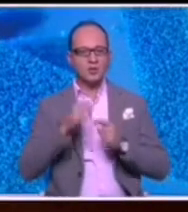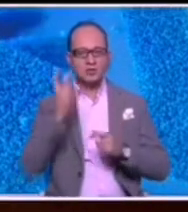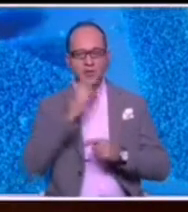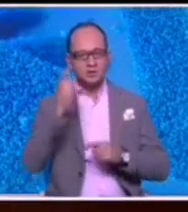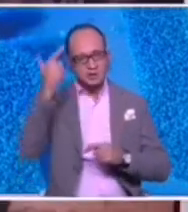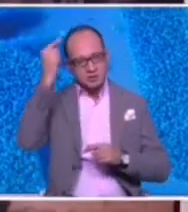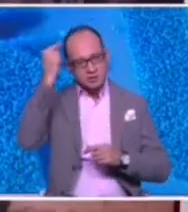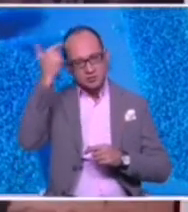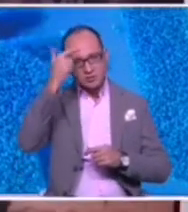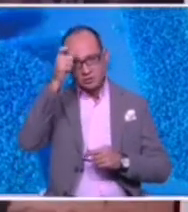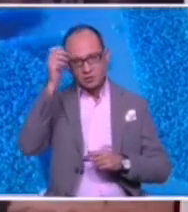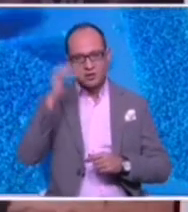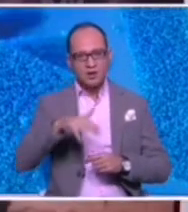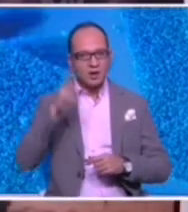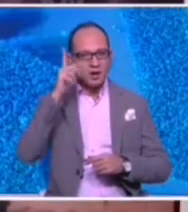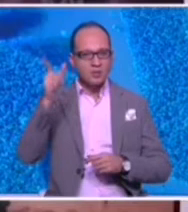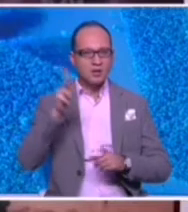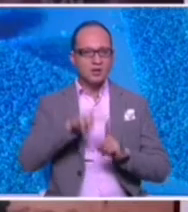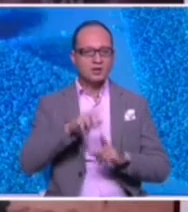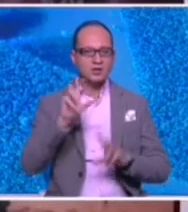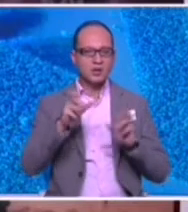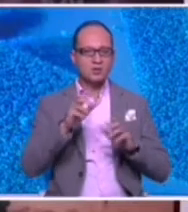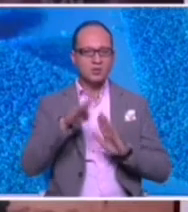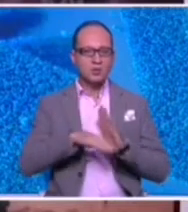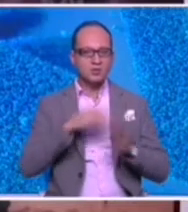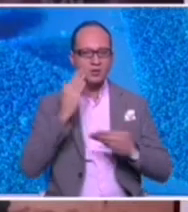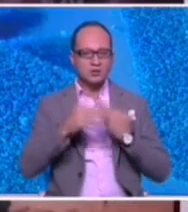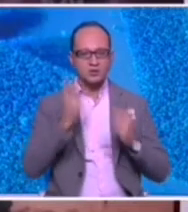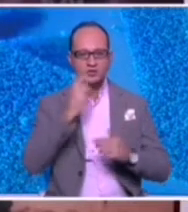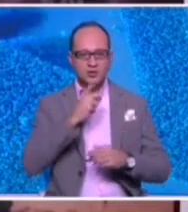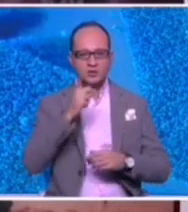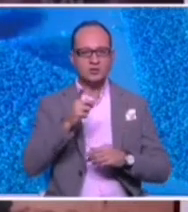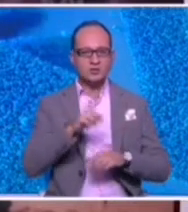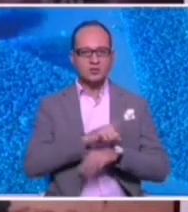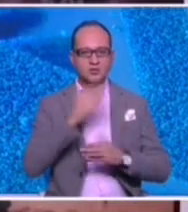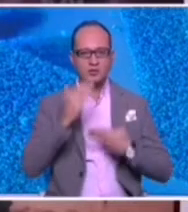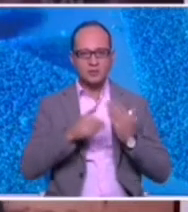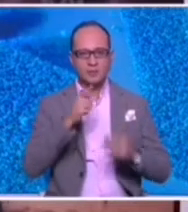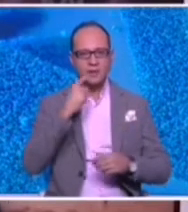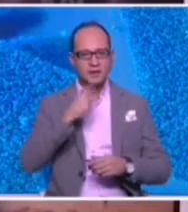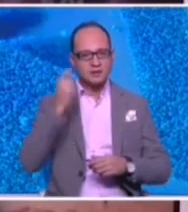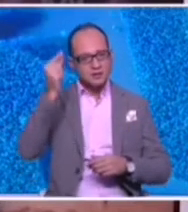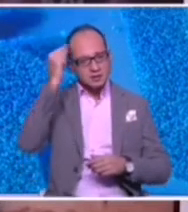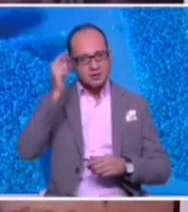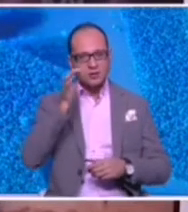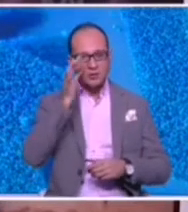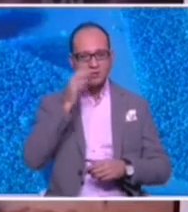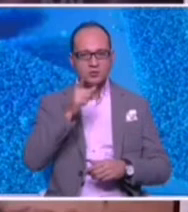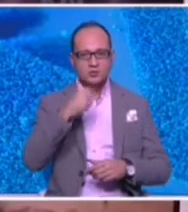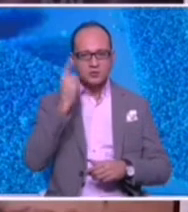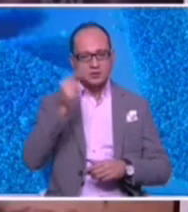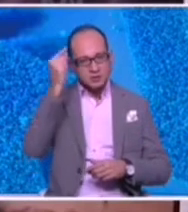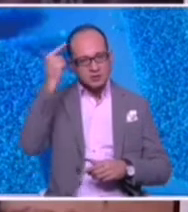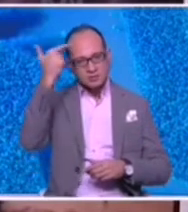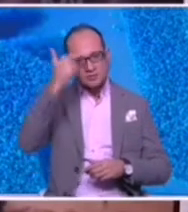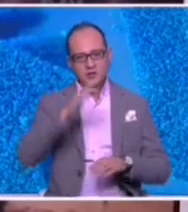ektirmek için Türkiye'ye geldi Amerika'da katıldığı radyo programında konuşan şarkıcı süreci anlattı eski saçlarını özlediğini Bu nedenle